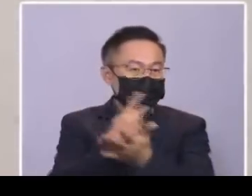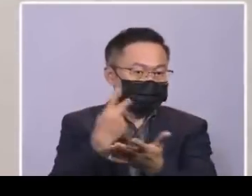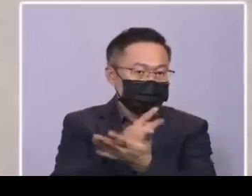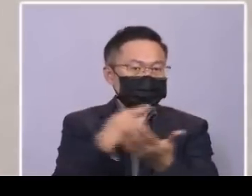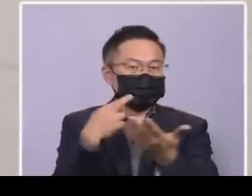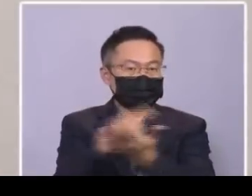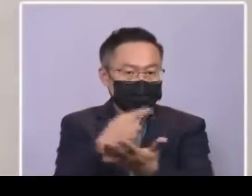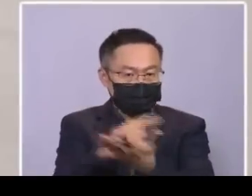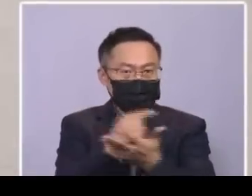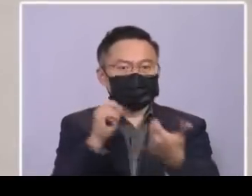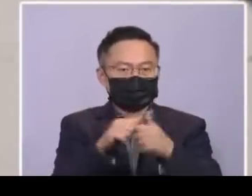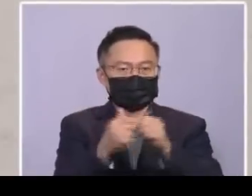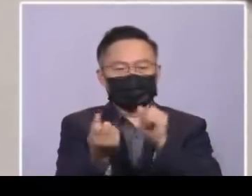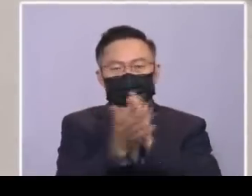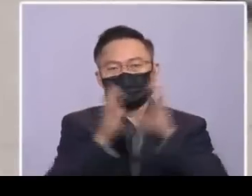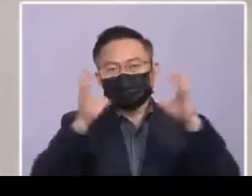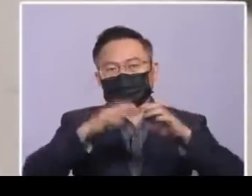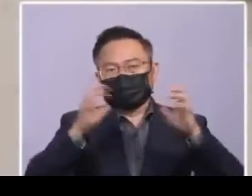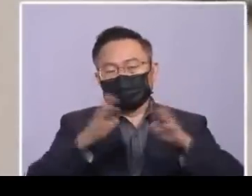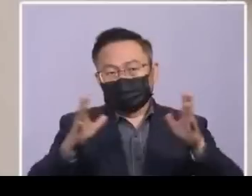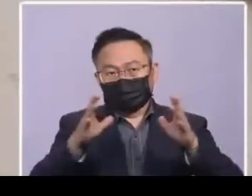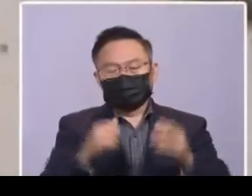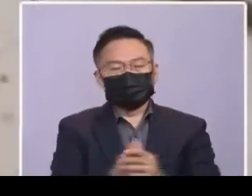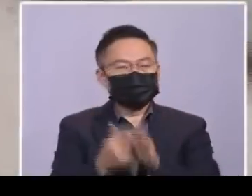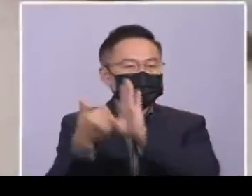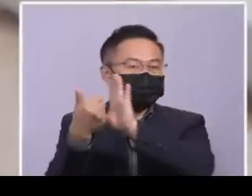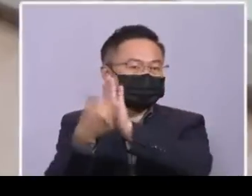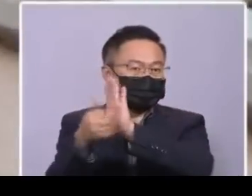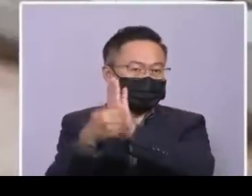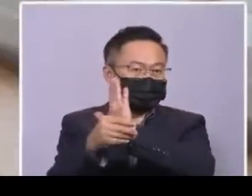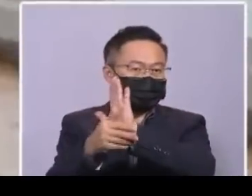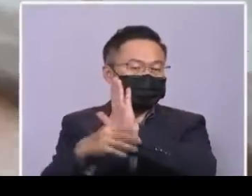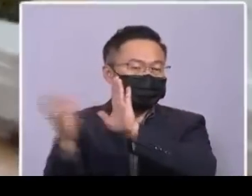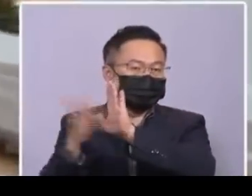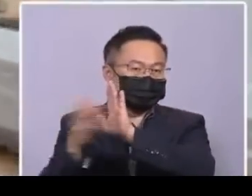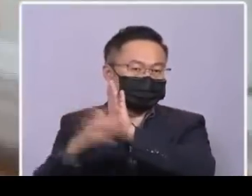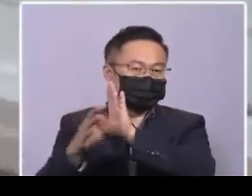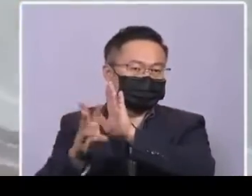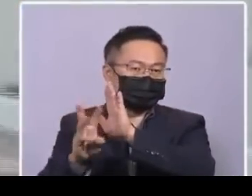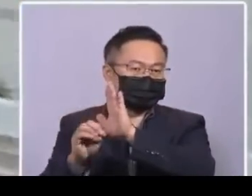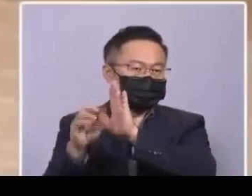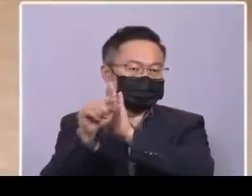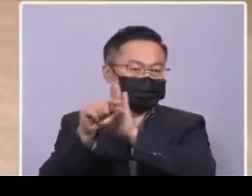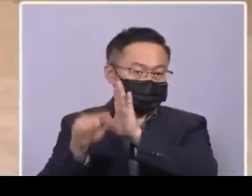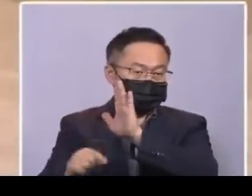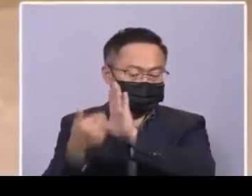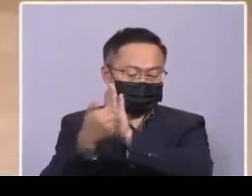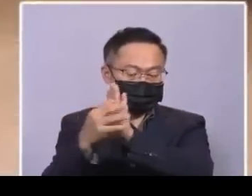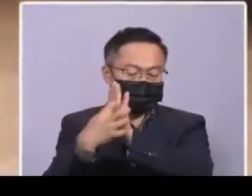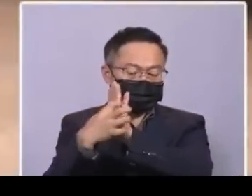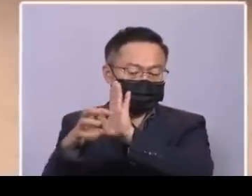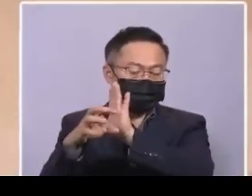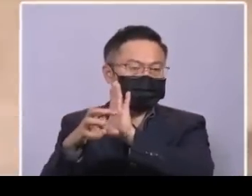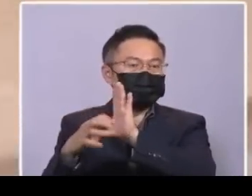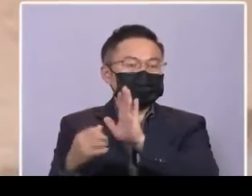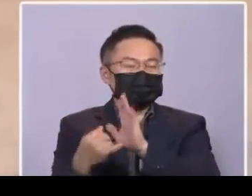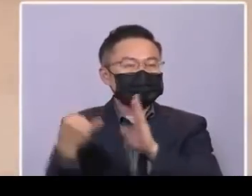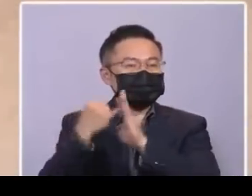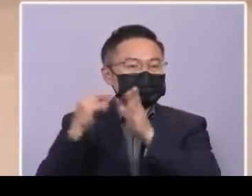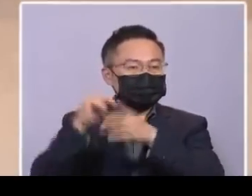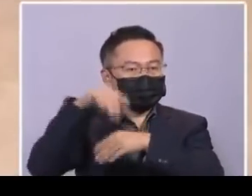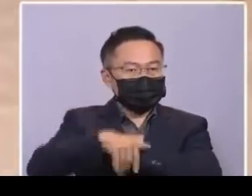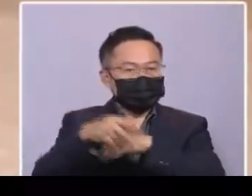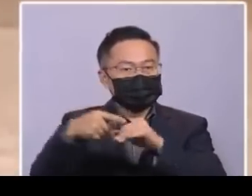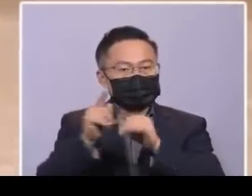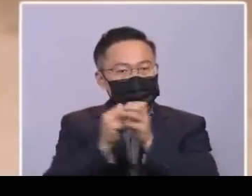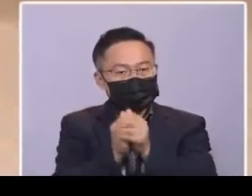และราชบุรีนะฮะภาคตะวันออกมีฝนฟ้าคะนองร้อยละ60ของพื้นที่บริเวณจังหวัดนครนายกปราจีนบุรีช